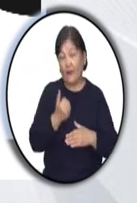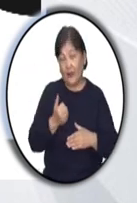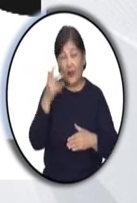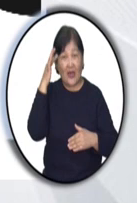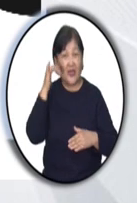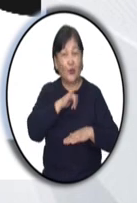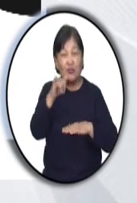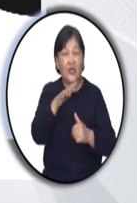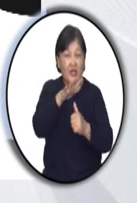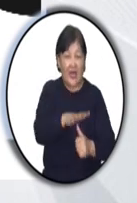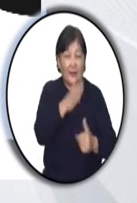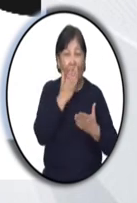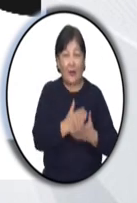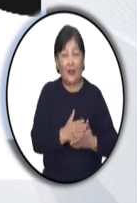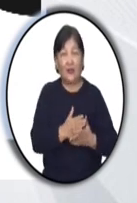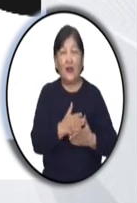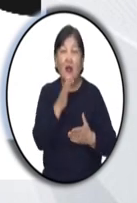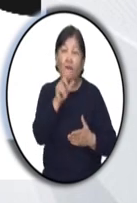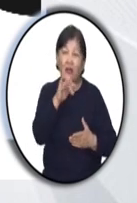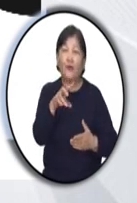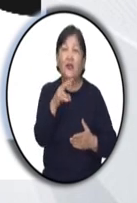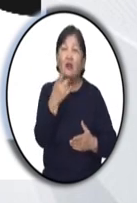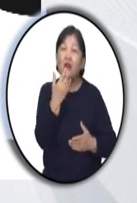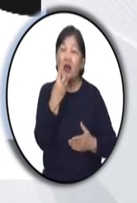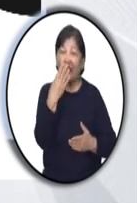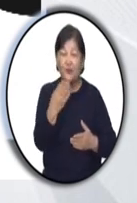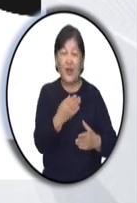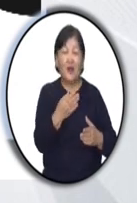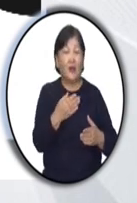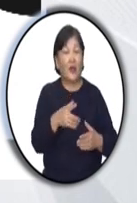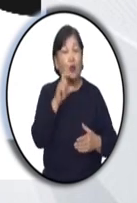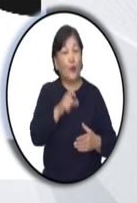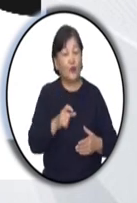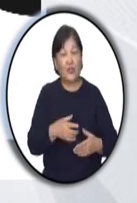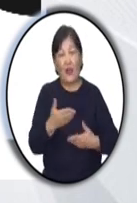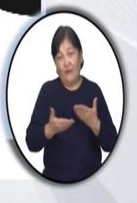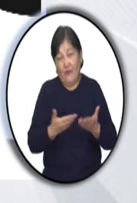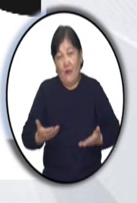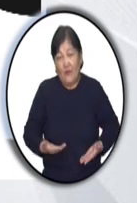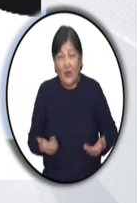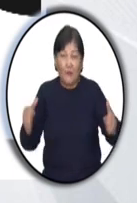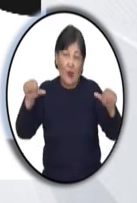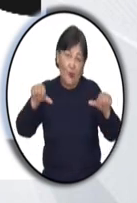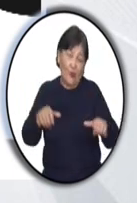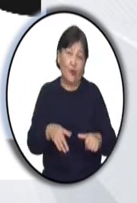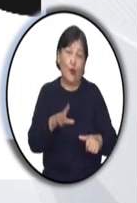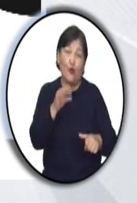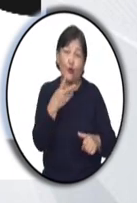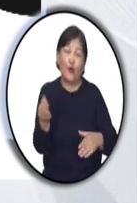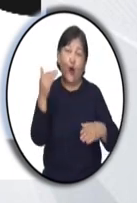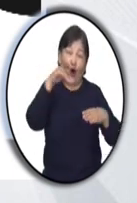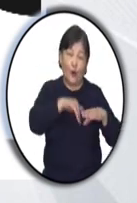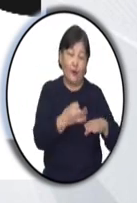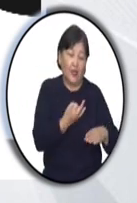зээл авна. Тэгэхээр гадны үр дарамт ихтэй болно. За ингээд валютын ханш нь тоторгүй болно. Хэрэглэгчдийн худалдаа авах чадрууд нь